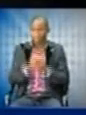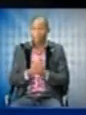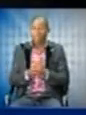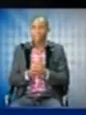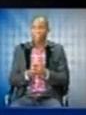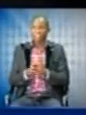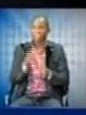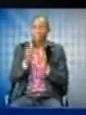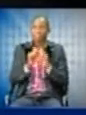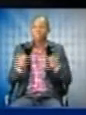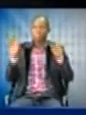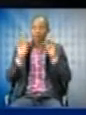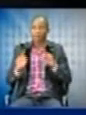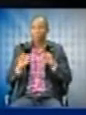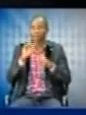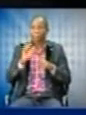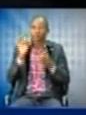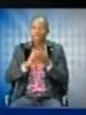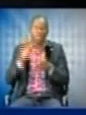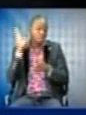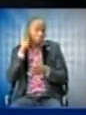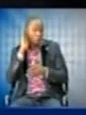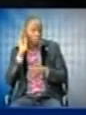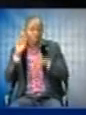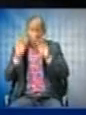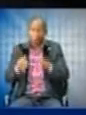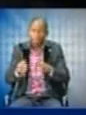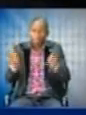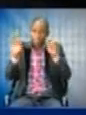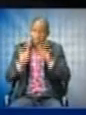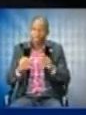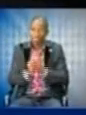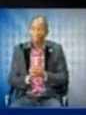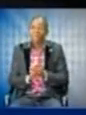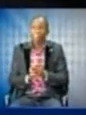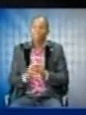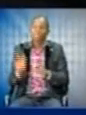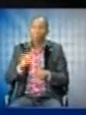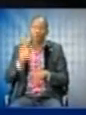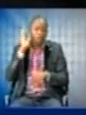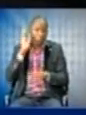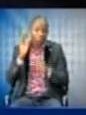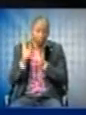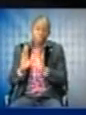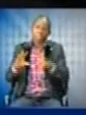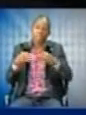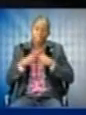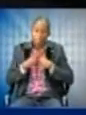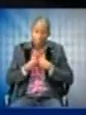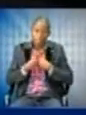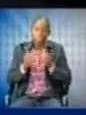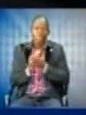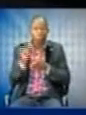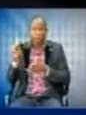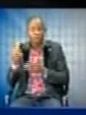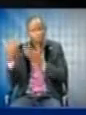si la population, il faut aussi écouter la population. La population dit que non, nous voulons réellement les découpages dans ce moment-là. Il est le souverain primaire,